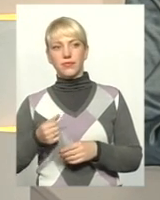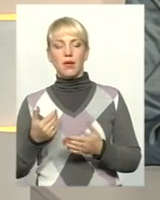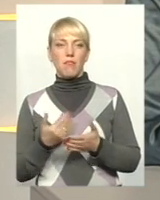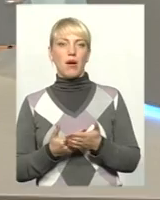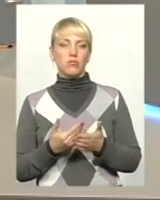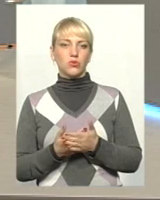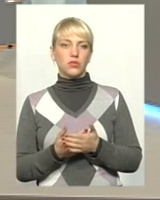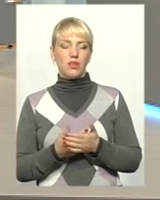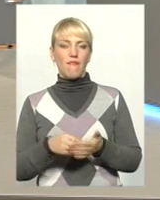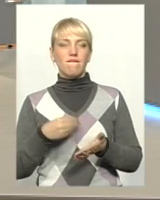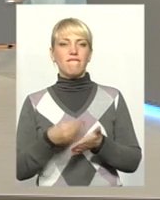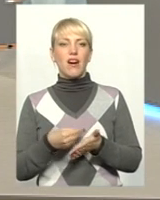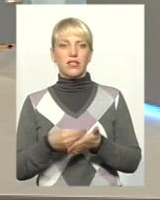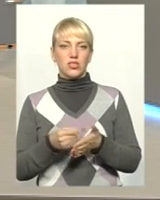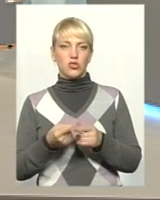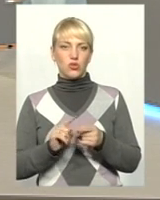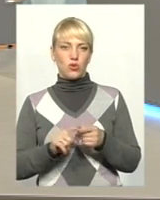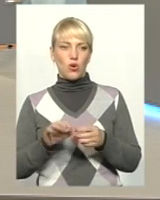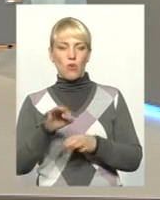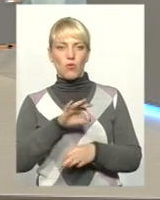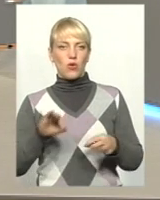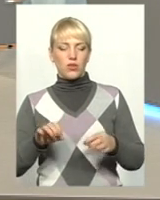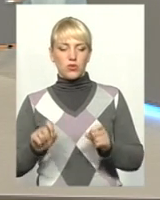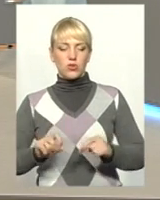мабуть, і вартість цього проєкту зросла в рази.